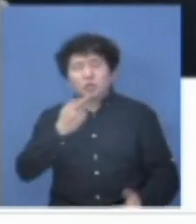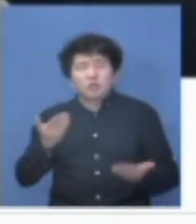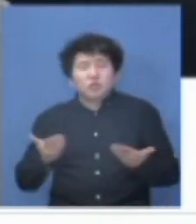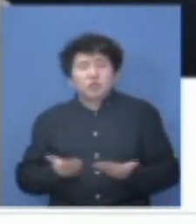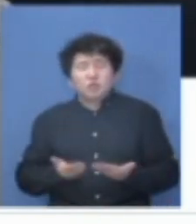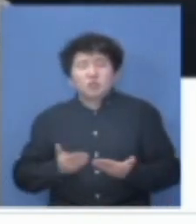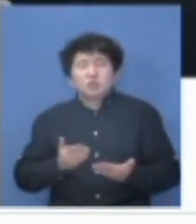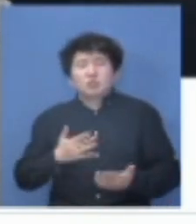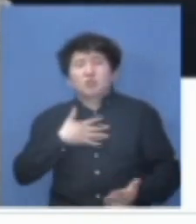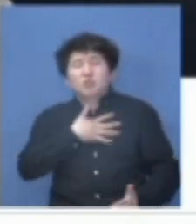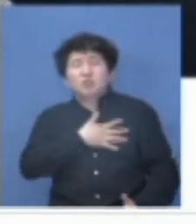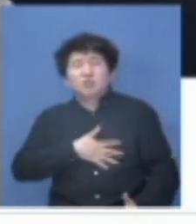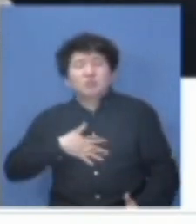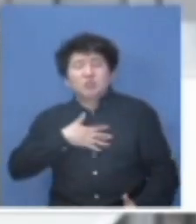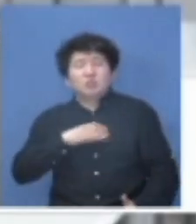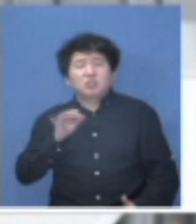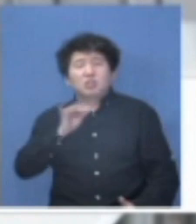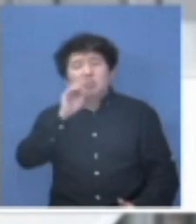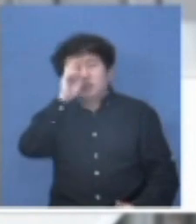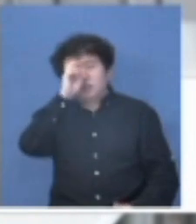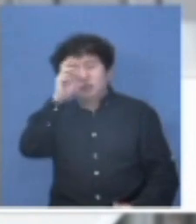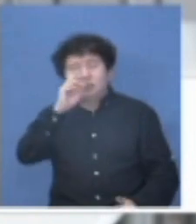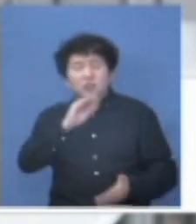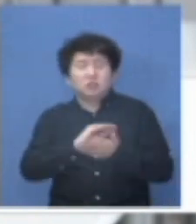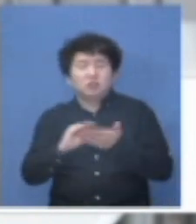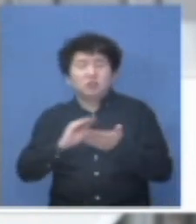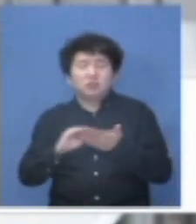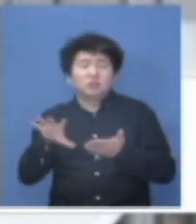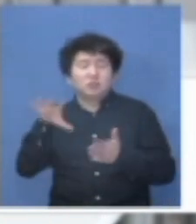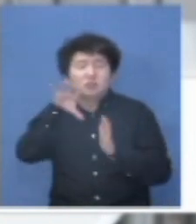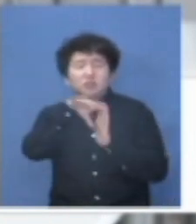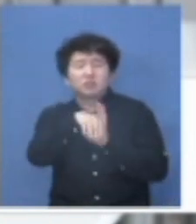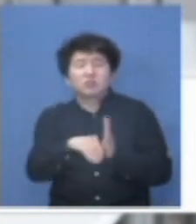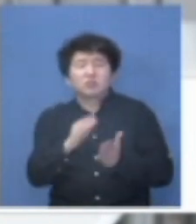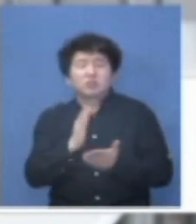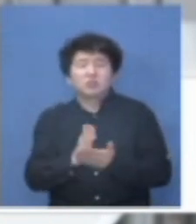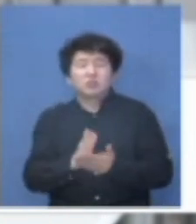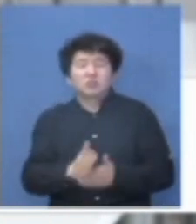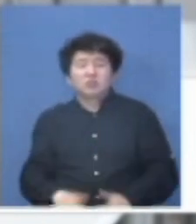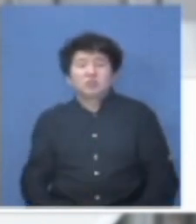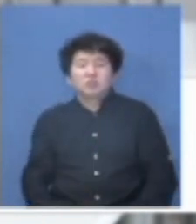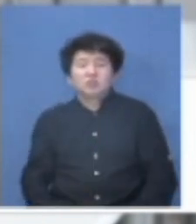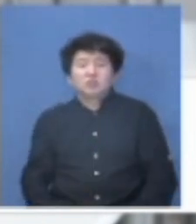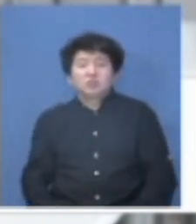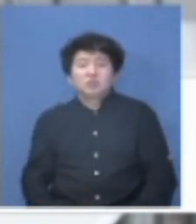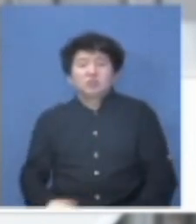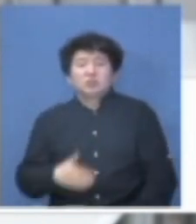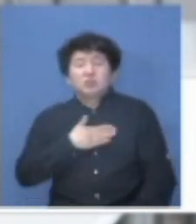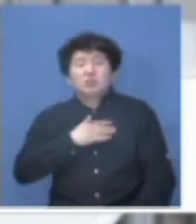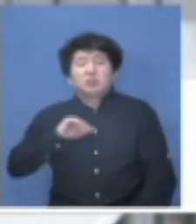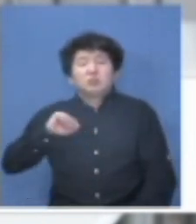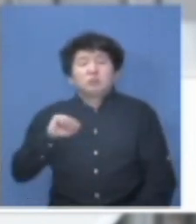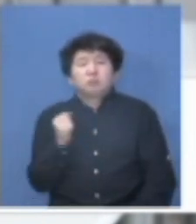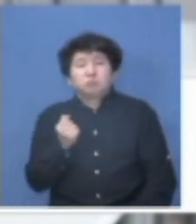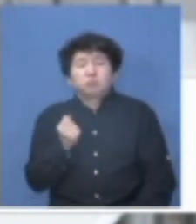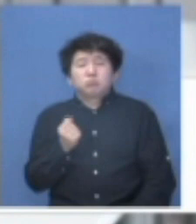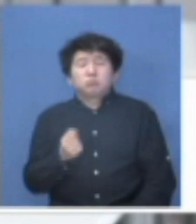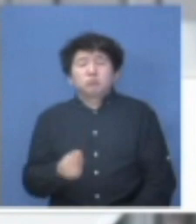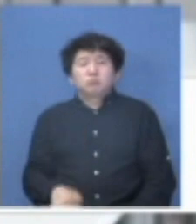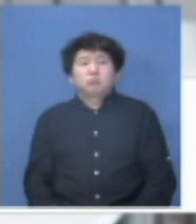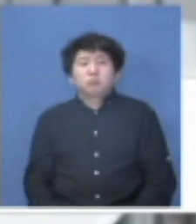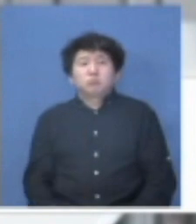события из жизни области и страны. Для меня очень было почетно, что рядом со мной сидели мои друзья, мои